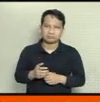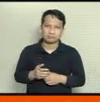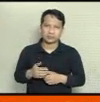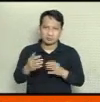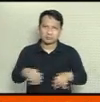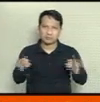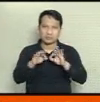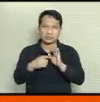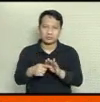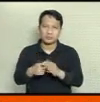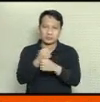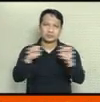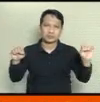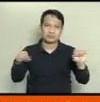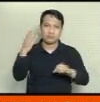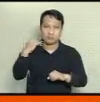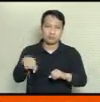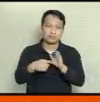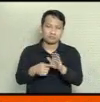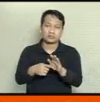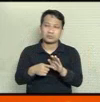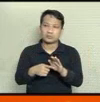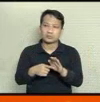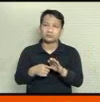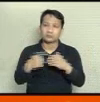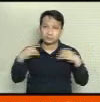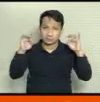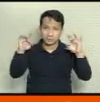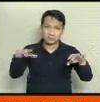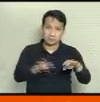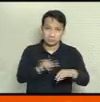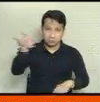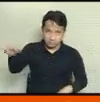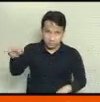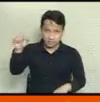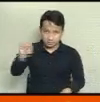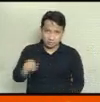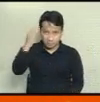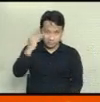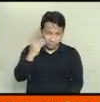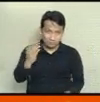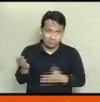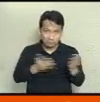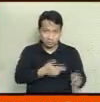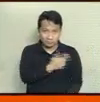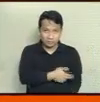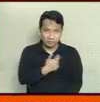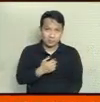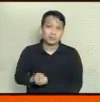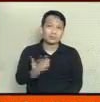Mas mabuti na yung safe kesa naman sa mag-rest na pumunta doon tapos ma-hospital pa. Siyempre, mas